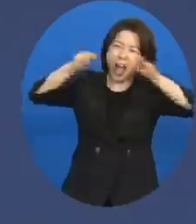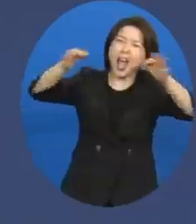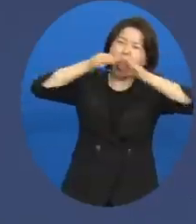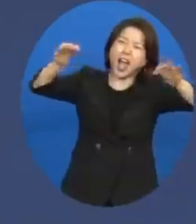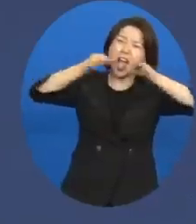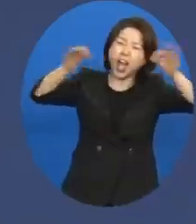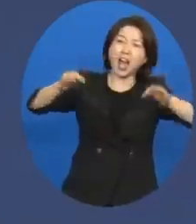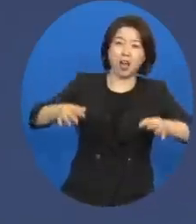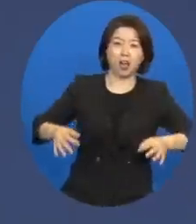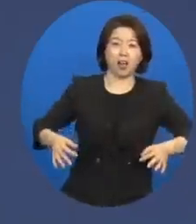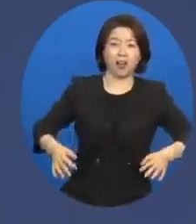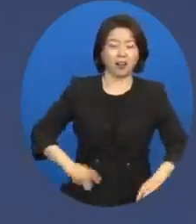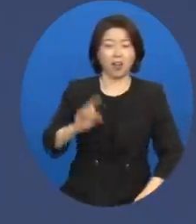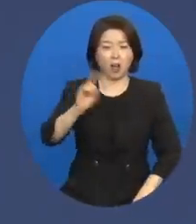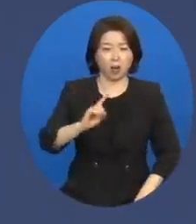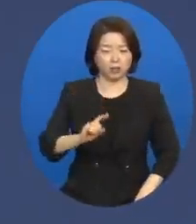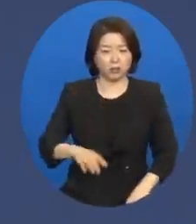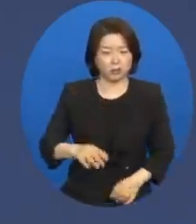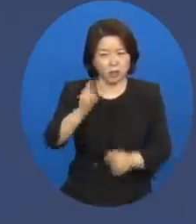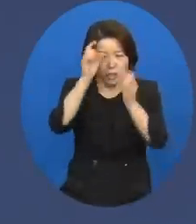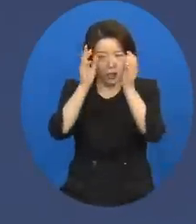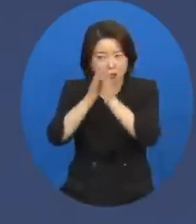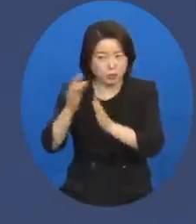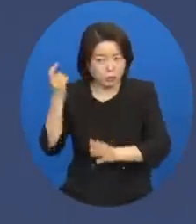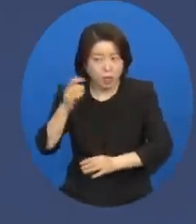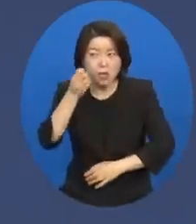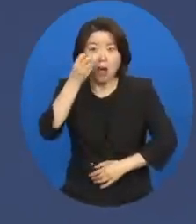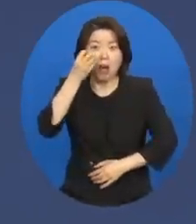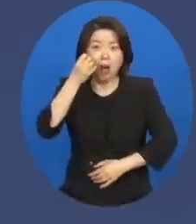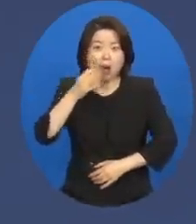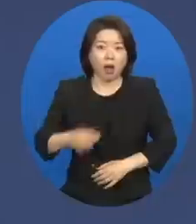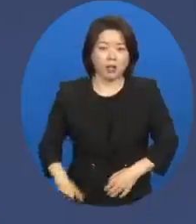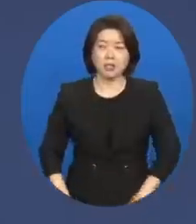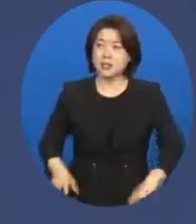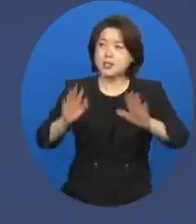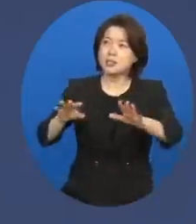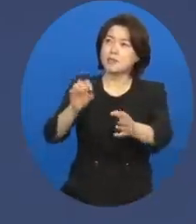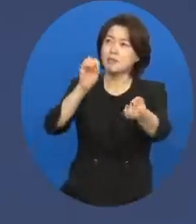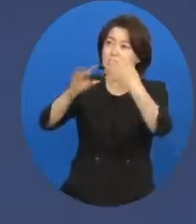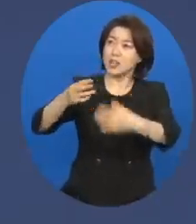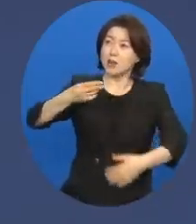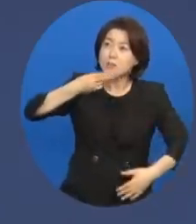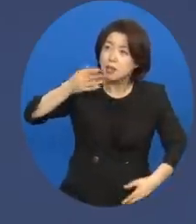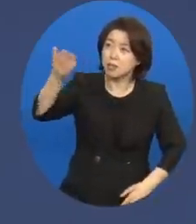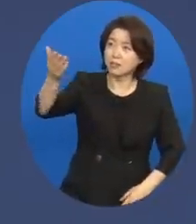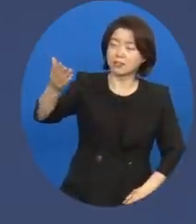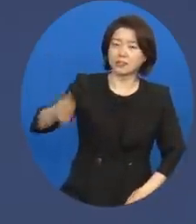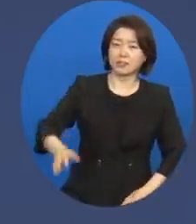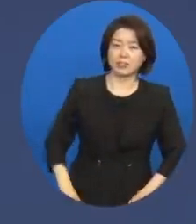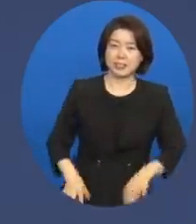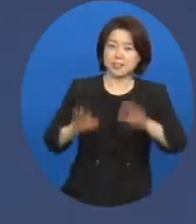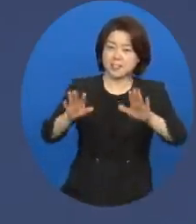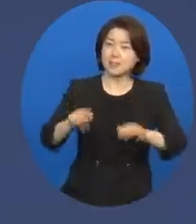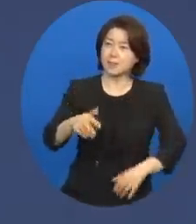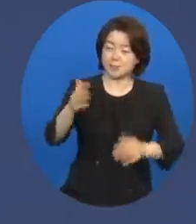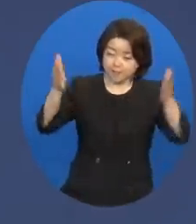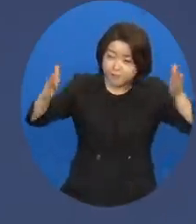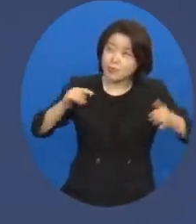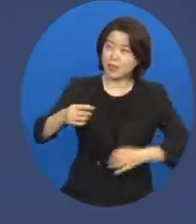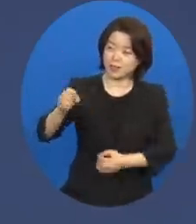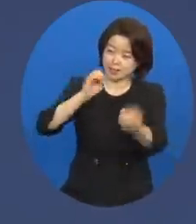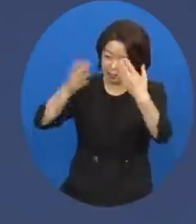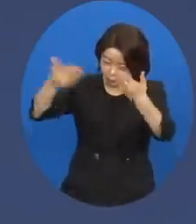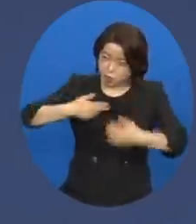쓰더니 어느 날 기도 속에 심상찮아. 만약에 이번 응답 안 해주면 요번 주까지 응답